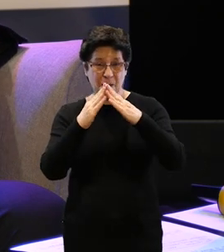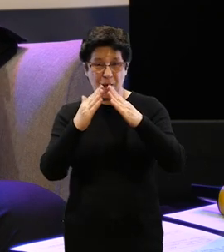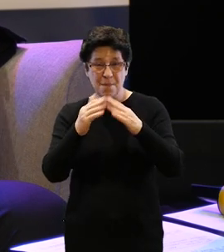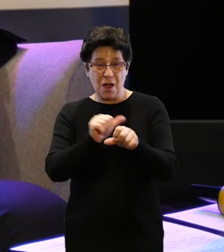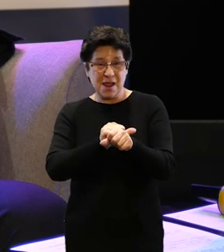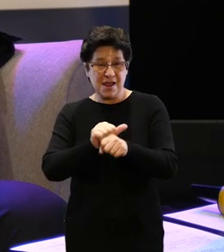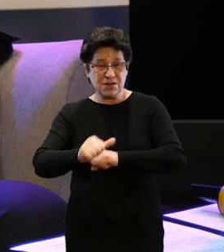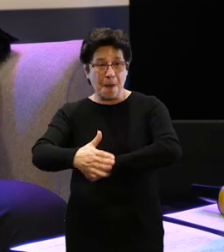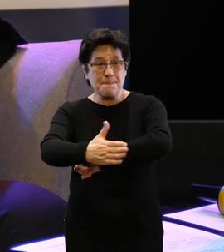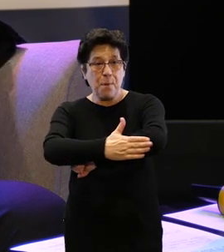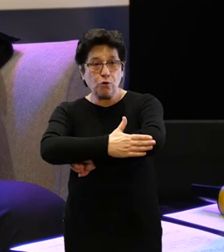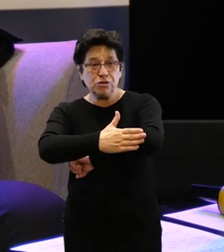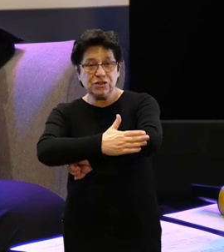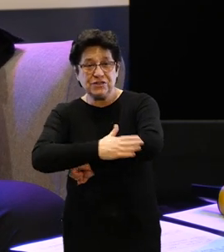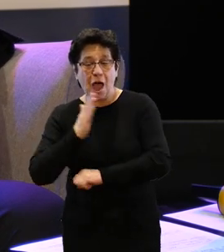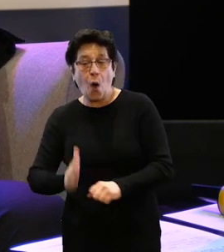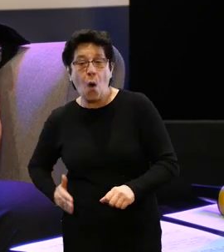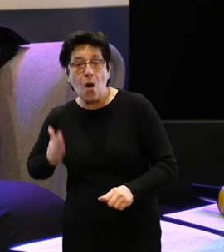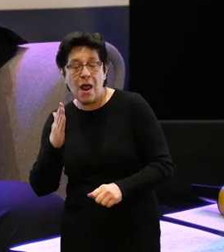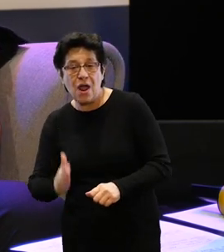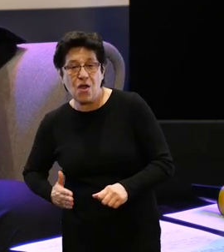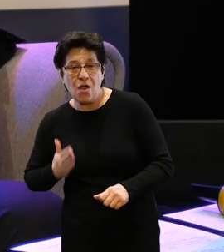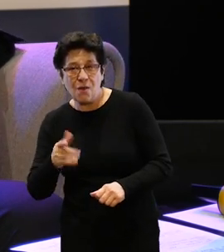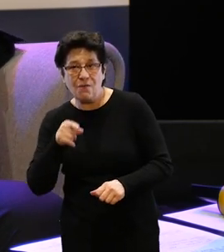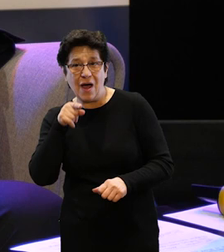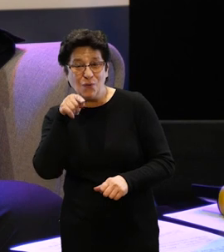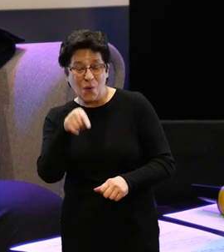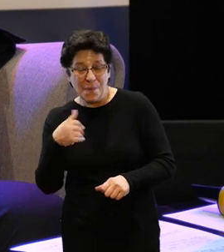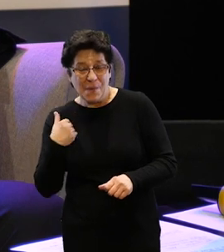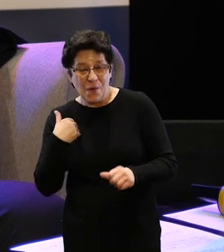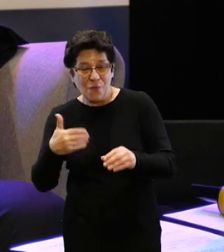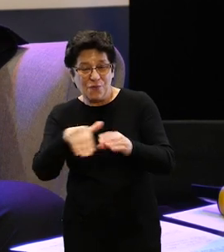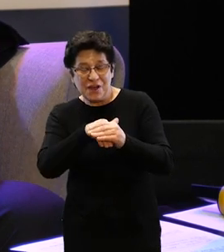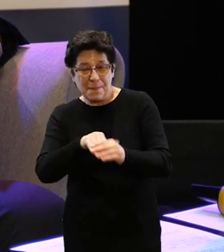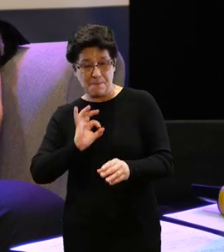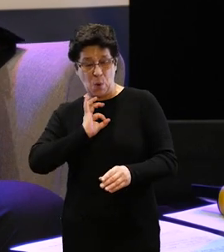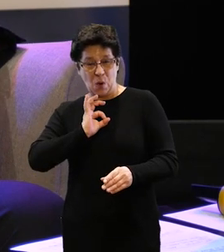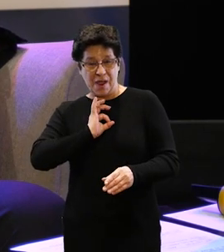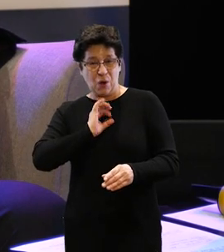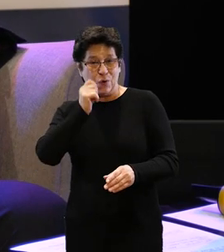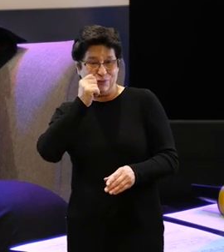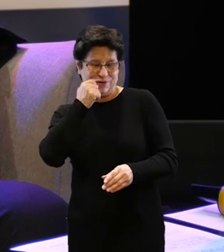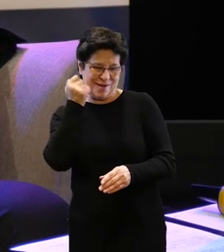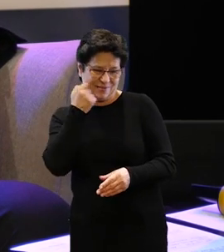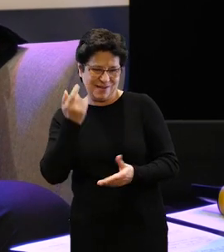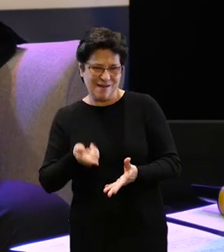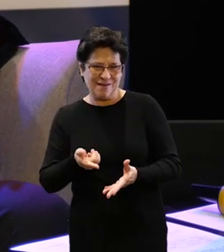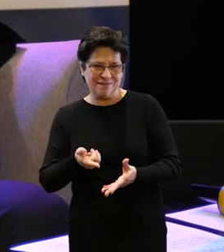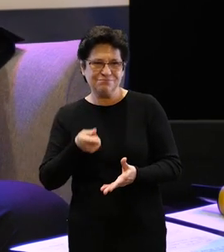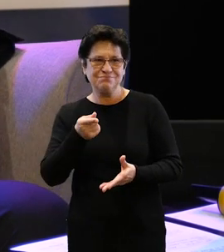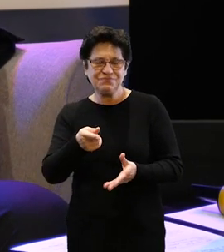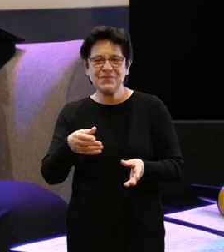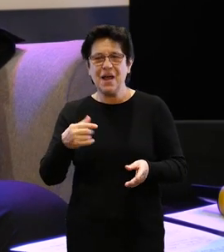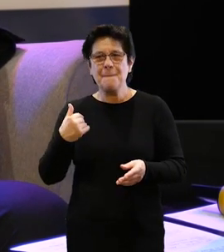się bocznica kolejowa która należała do firmy mojego dziadka więc niemożliwe było żeby akurat